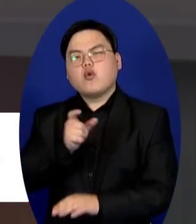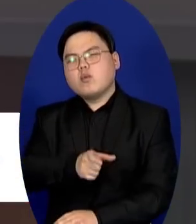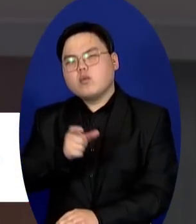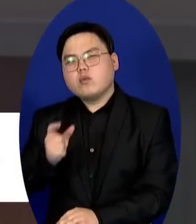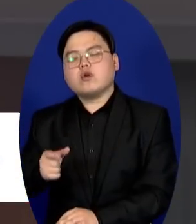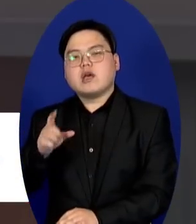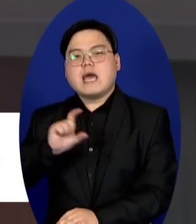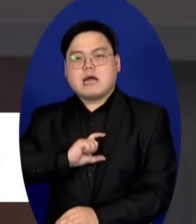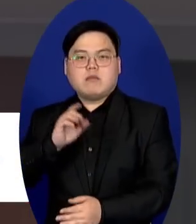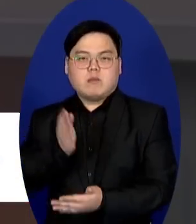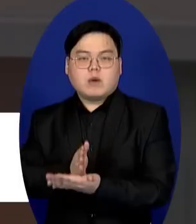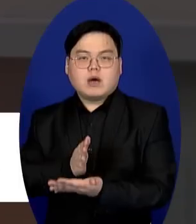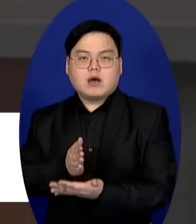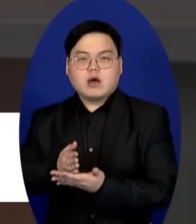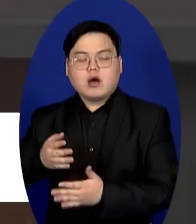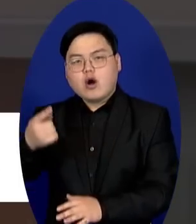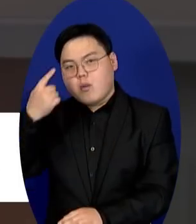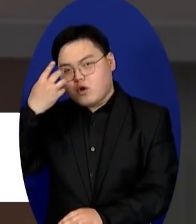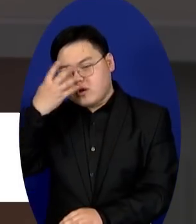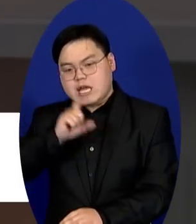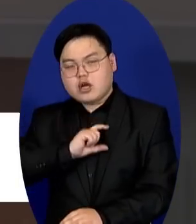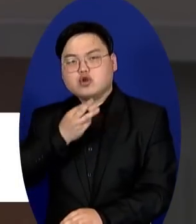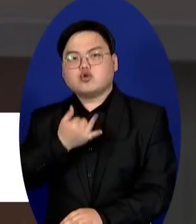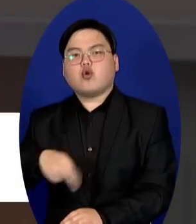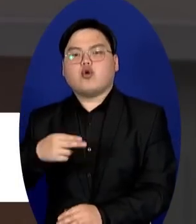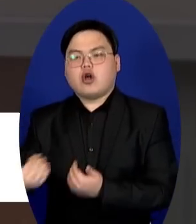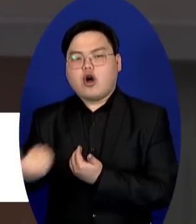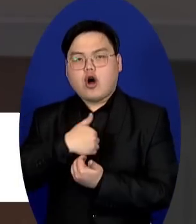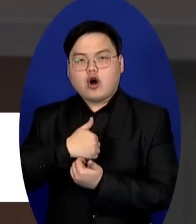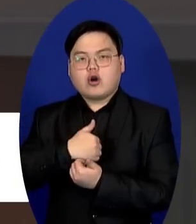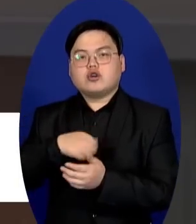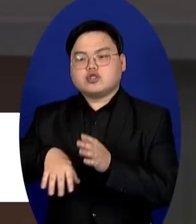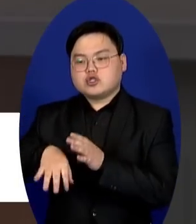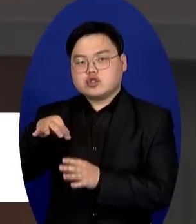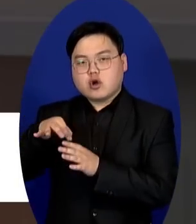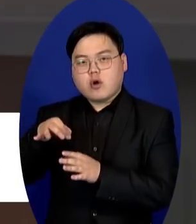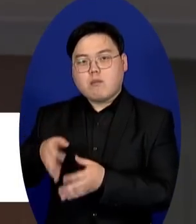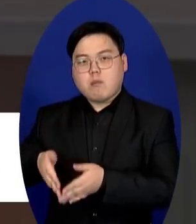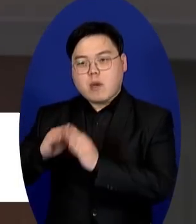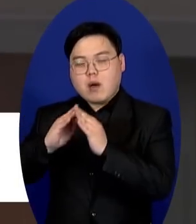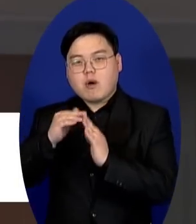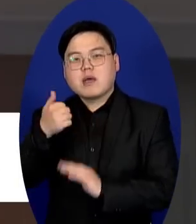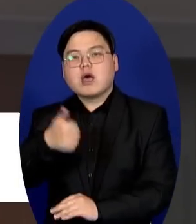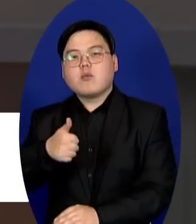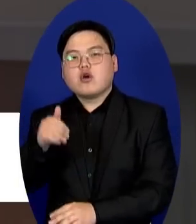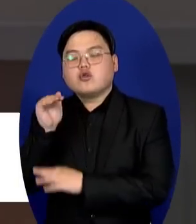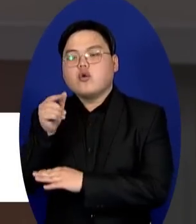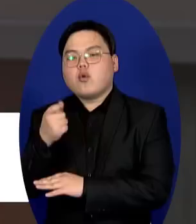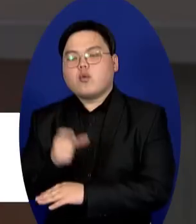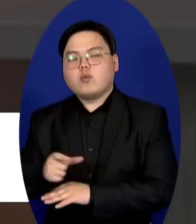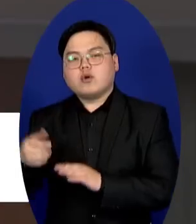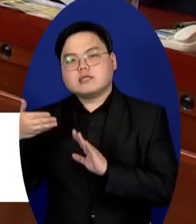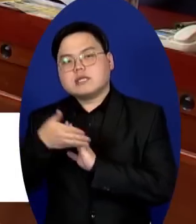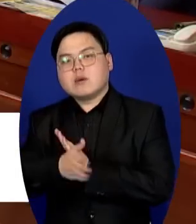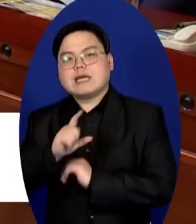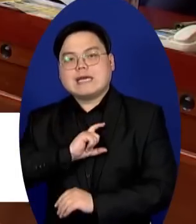Ингээд Монголын ард түмэн төрийн эрхт шууд оролцож мөн сонгож байгуулсан төрийн эрх барих төлөөлөгчдийн байгууллагаараа боломжтой эрхээ эдлэнэ гэж